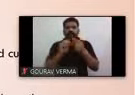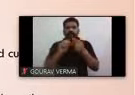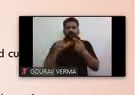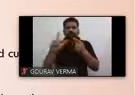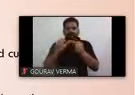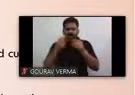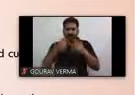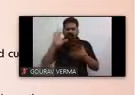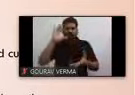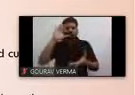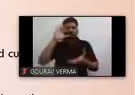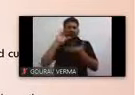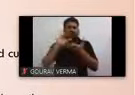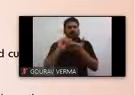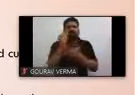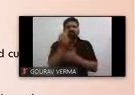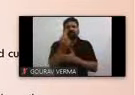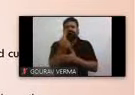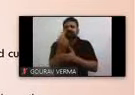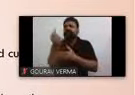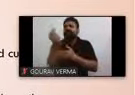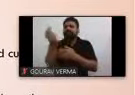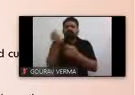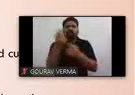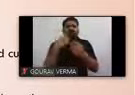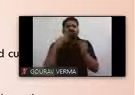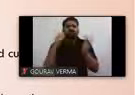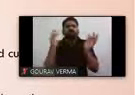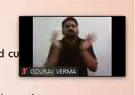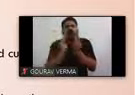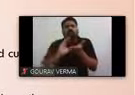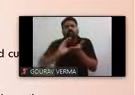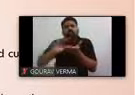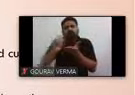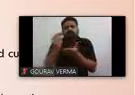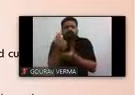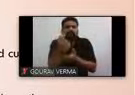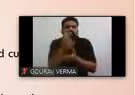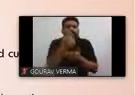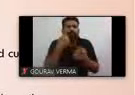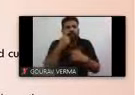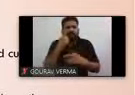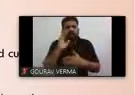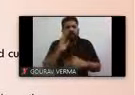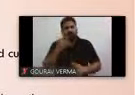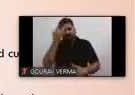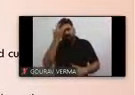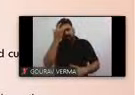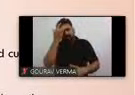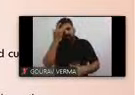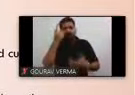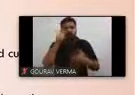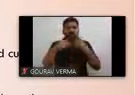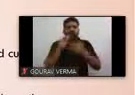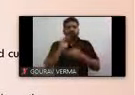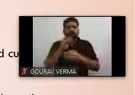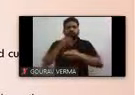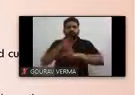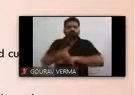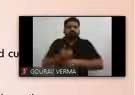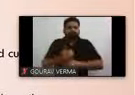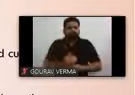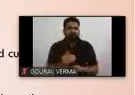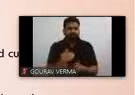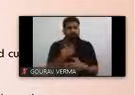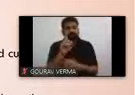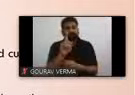Very few cases here and there. गांव में हम देखते हैं कि अभी भी माँ को rubella हो रहा और बच्चे उससे affected हुए.